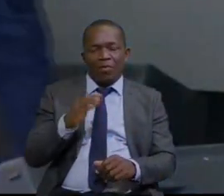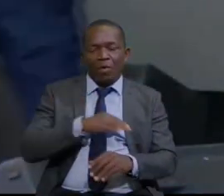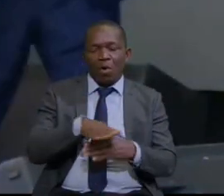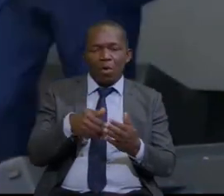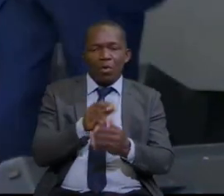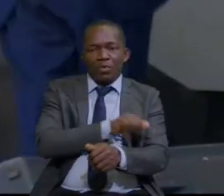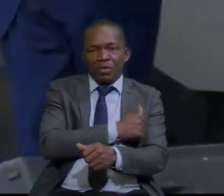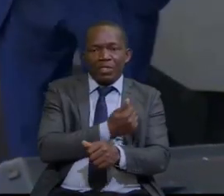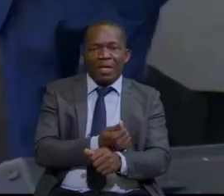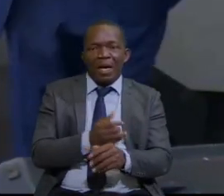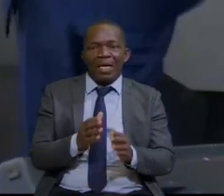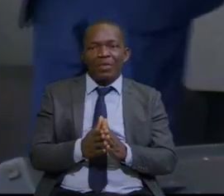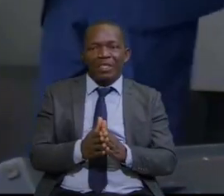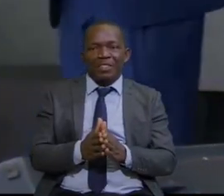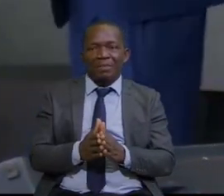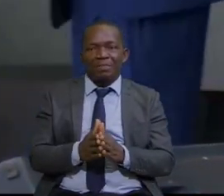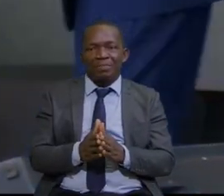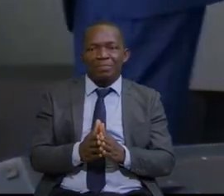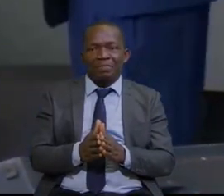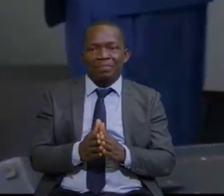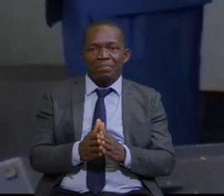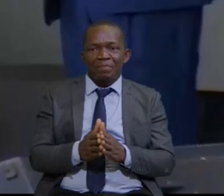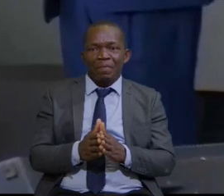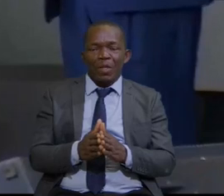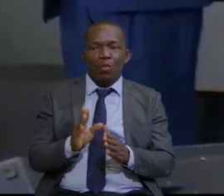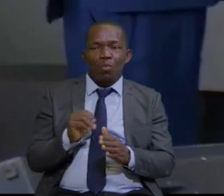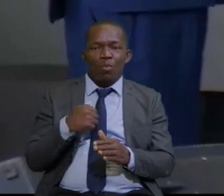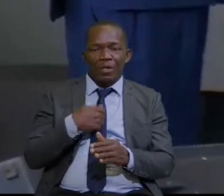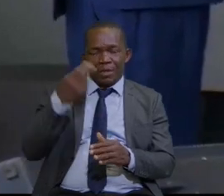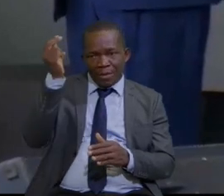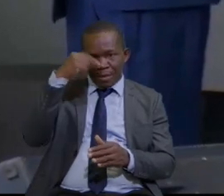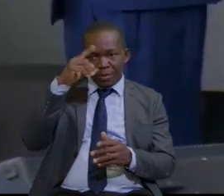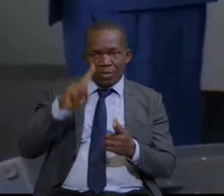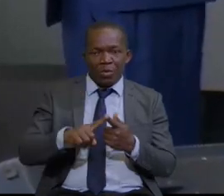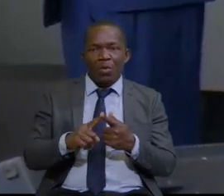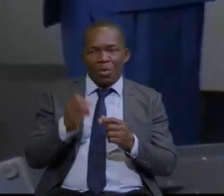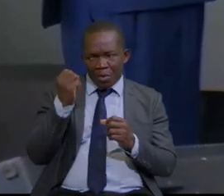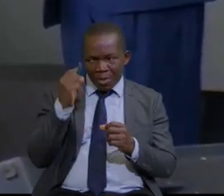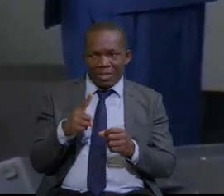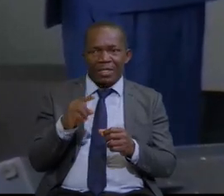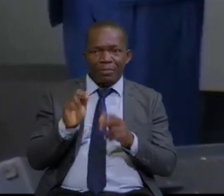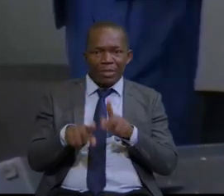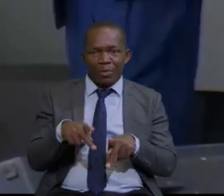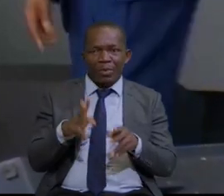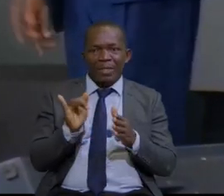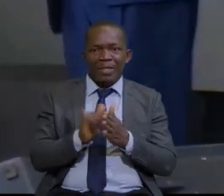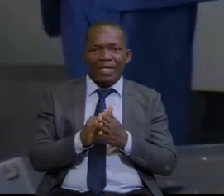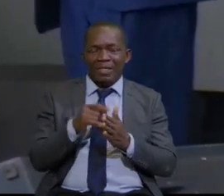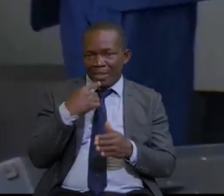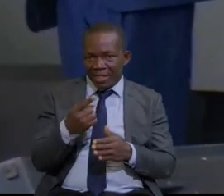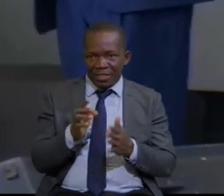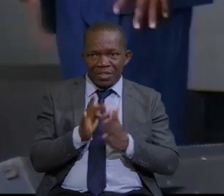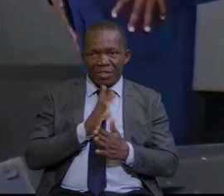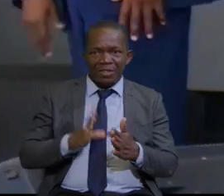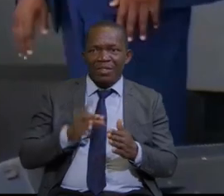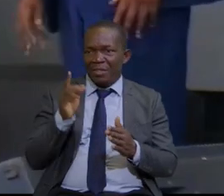Nous devons comprendre ce qui dit Jésus, Jésus, Jésus. Oh, je dis, qu'est-ce que le nom signifie? Qu'est-ce